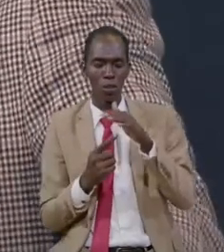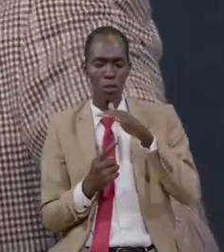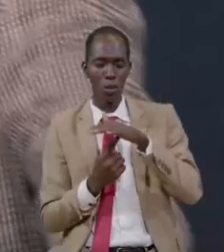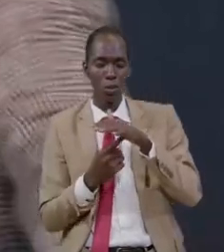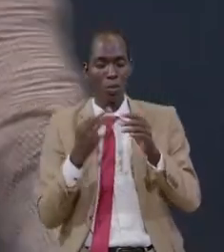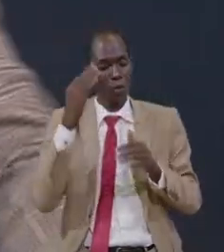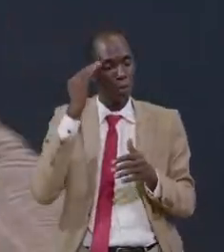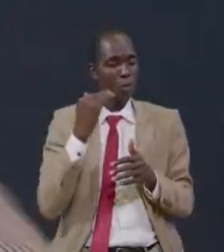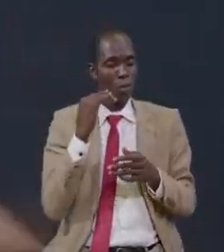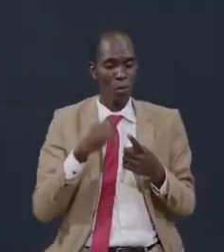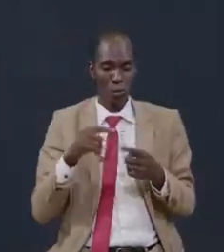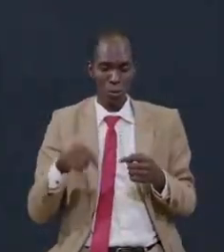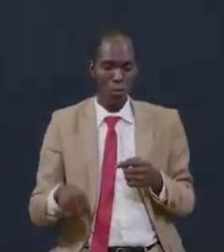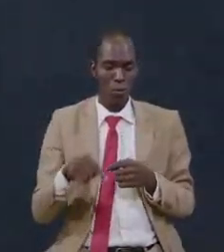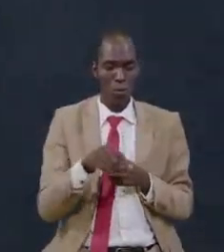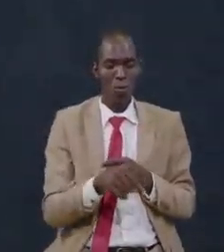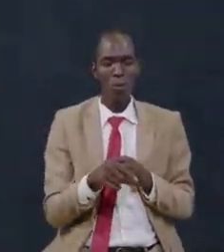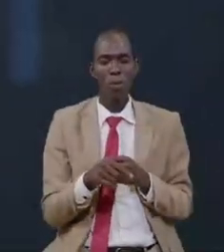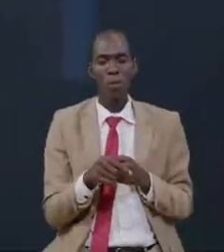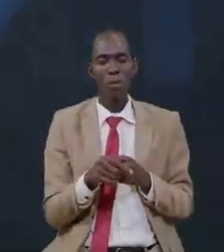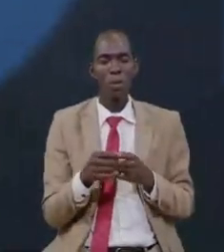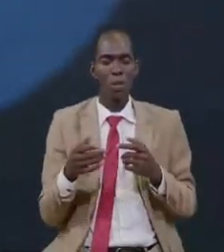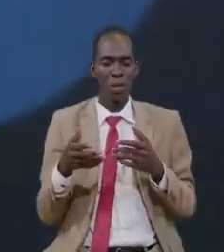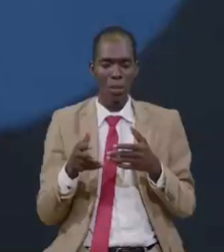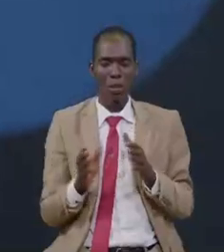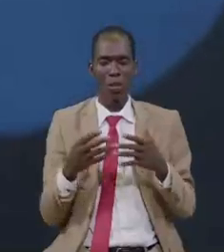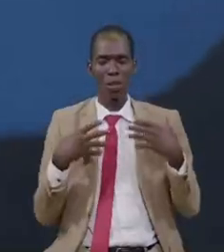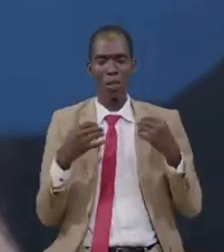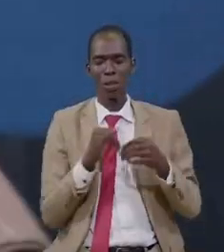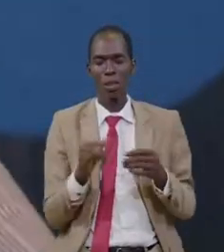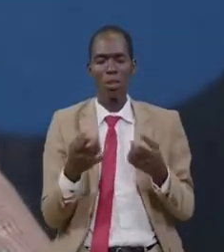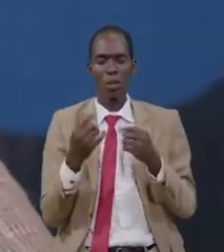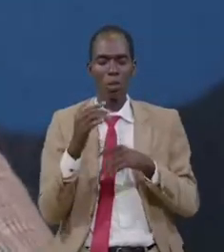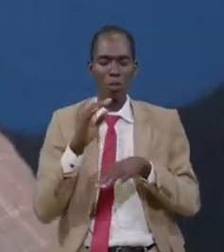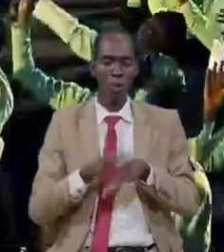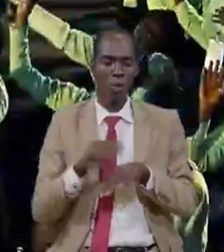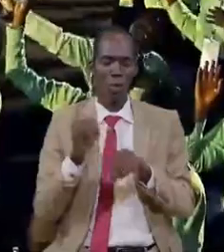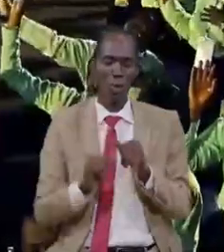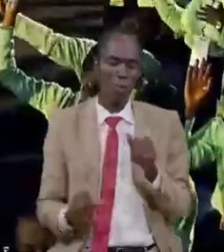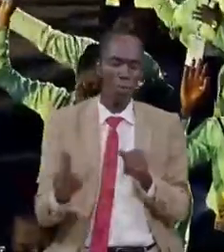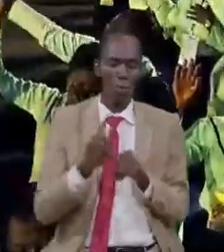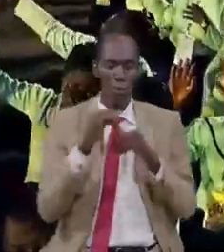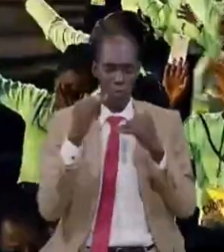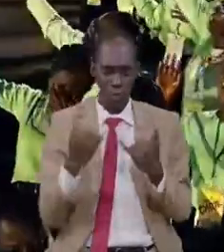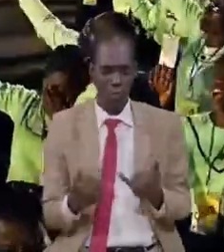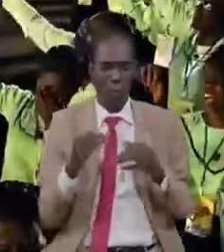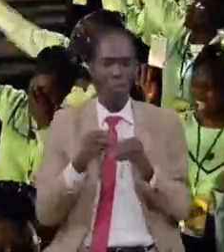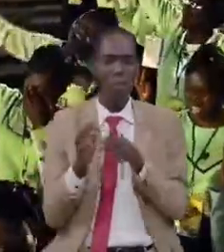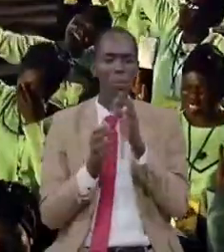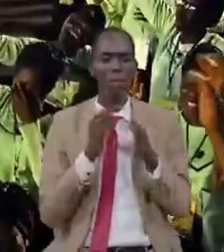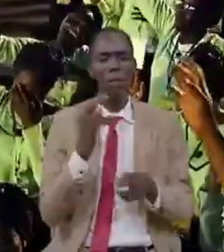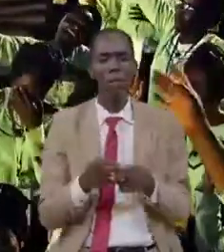pieds, à la plante des pieds, que la guérison parvienne à chacun au nom de